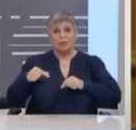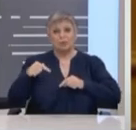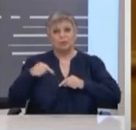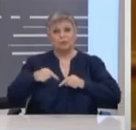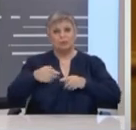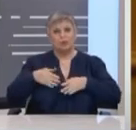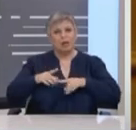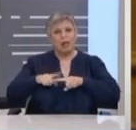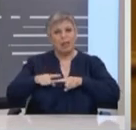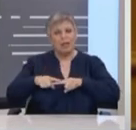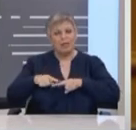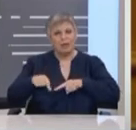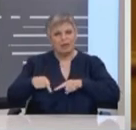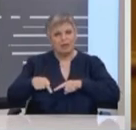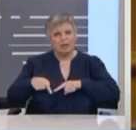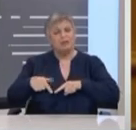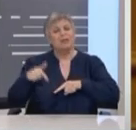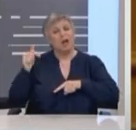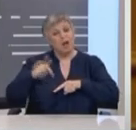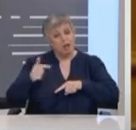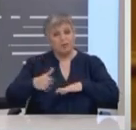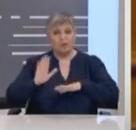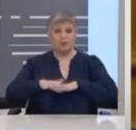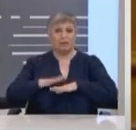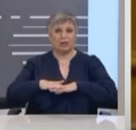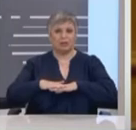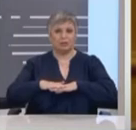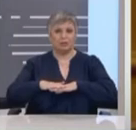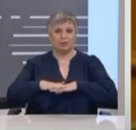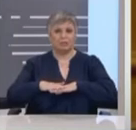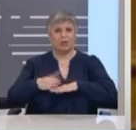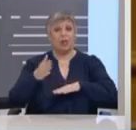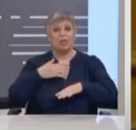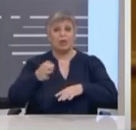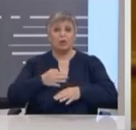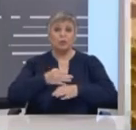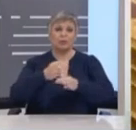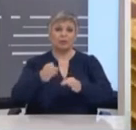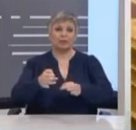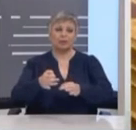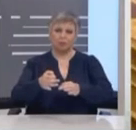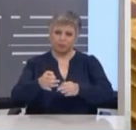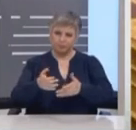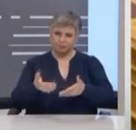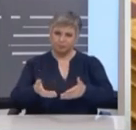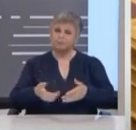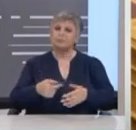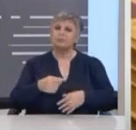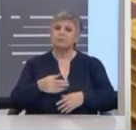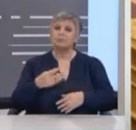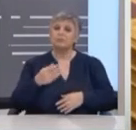Και θα ήθελα να σας παραπέμψω στις επίσημες